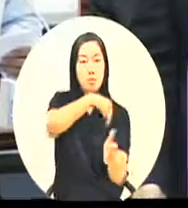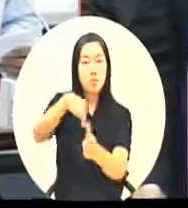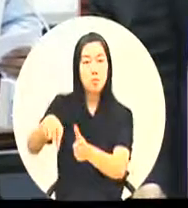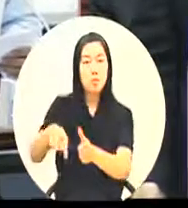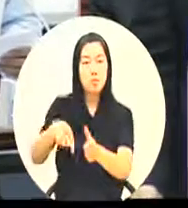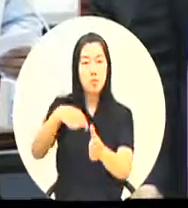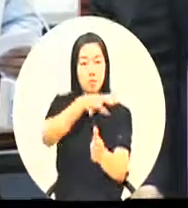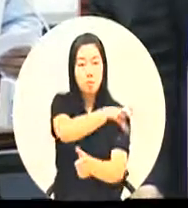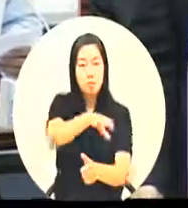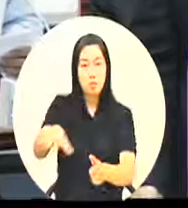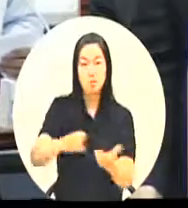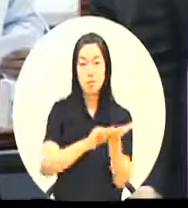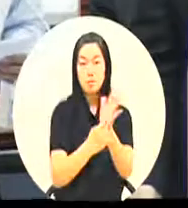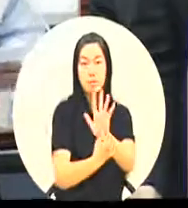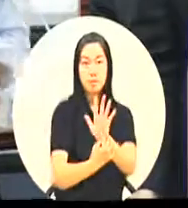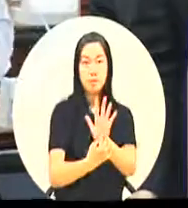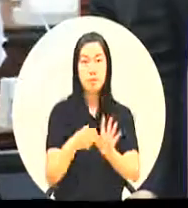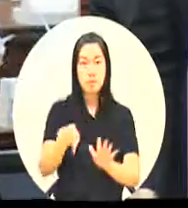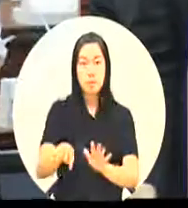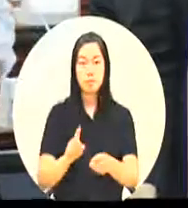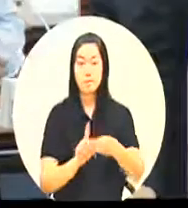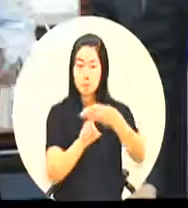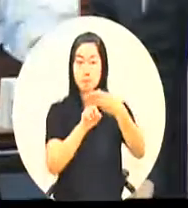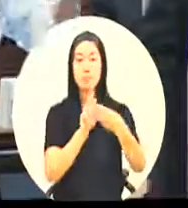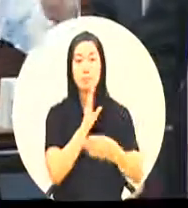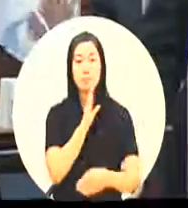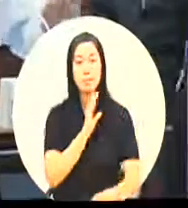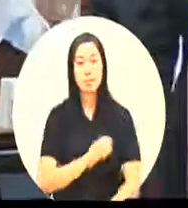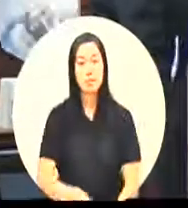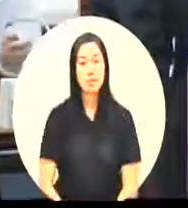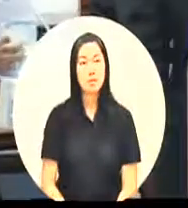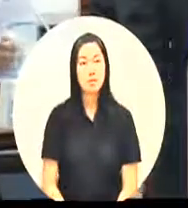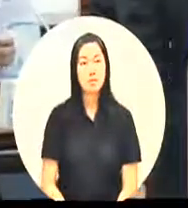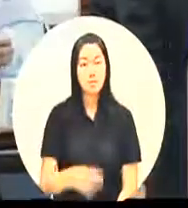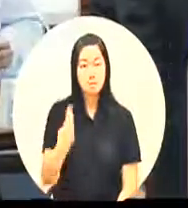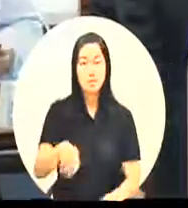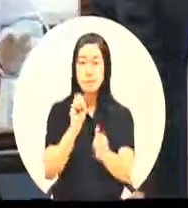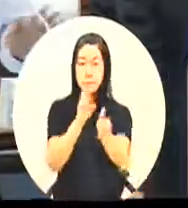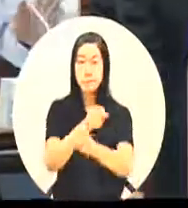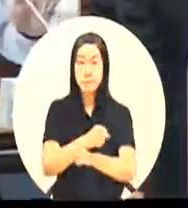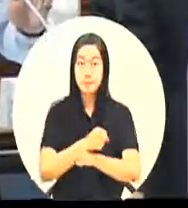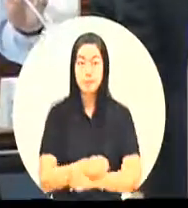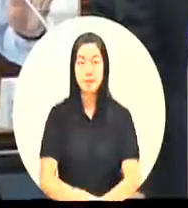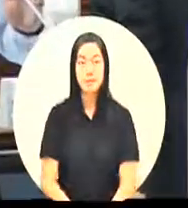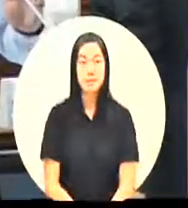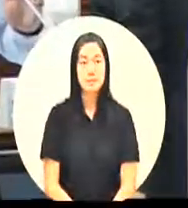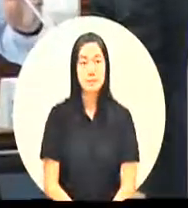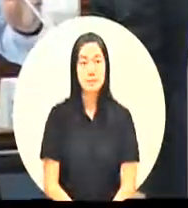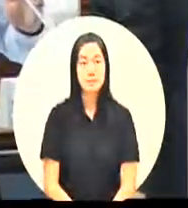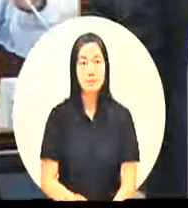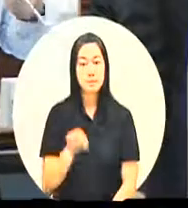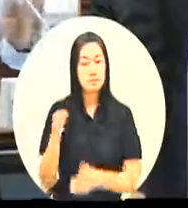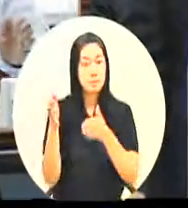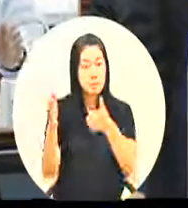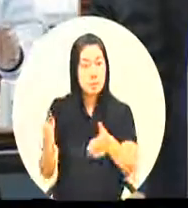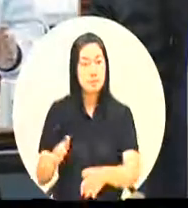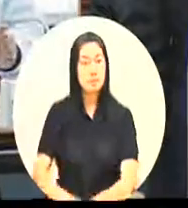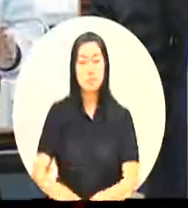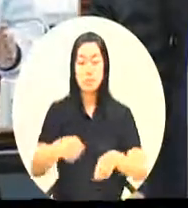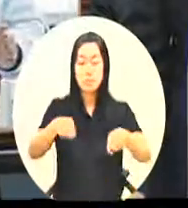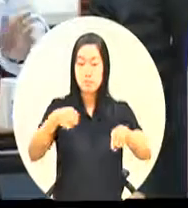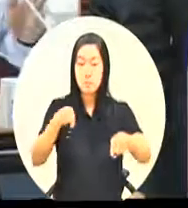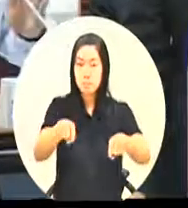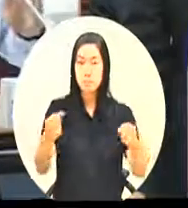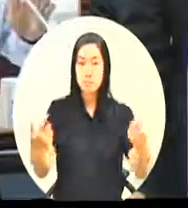的一个展示，主要的是这两个部分。 好，我必须要提醒局长，就是针对机车的部分，